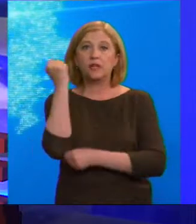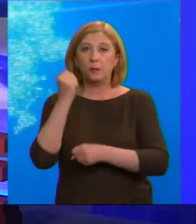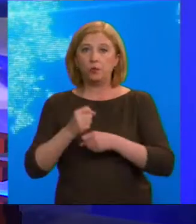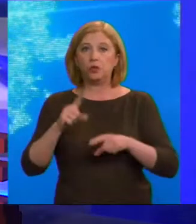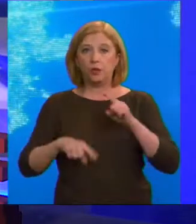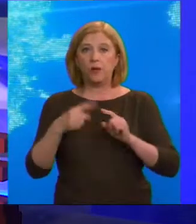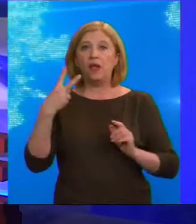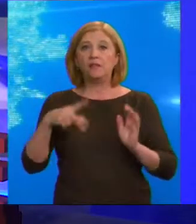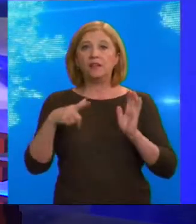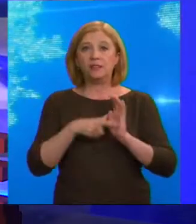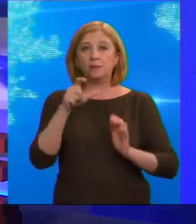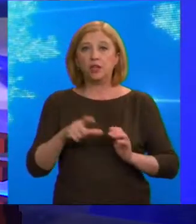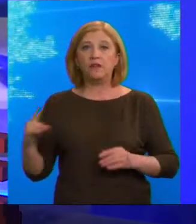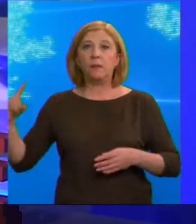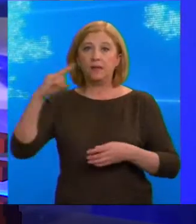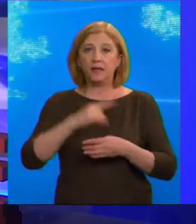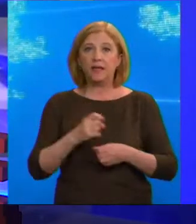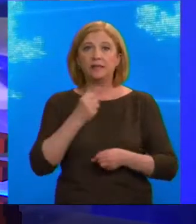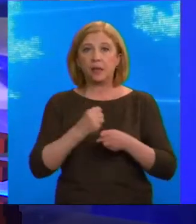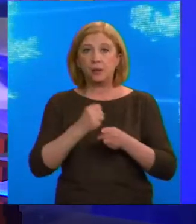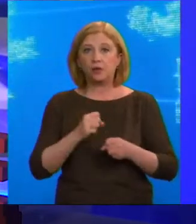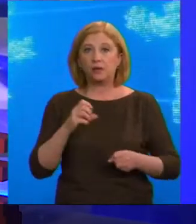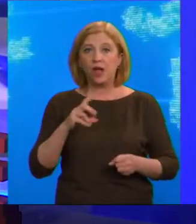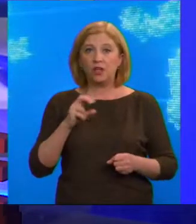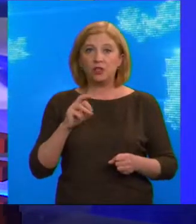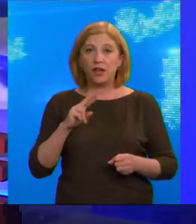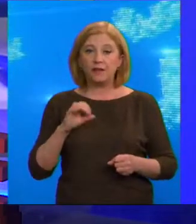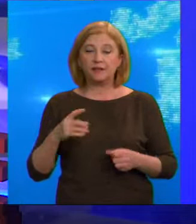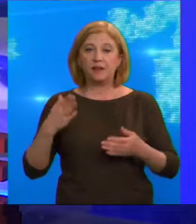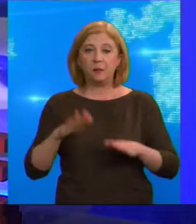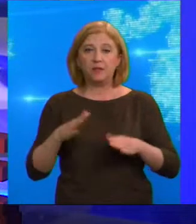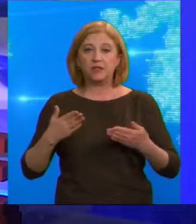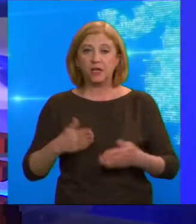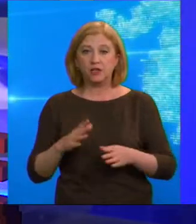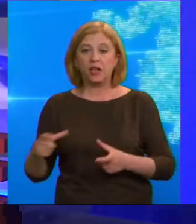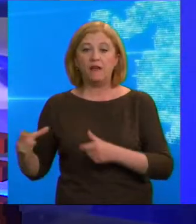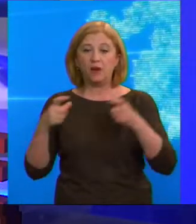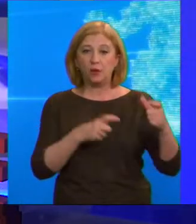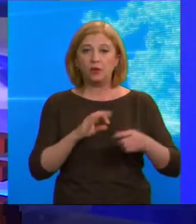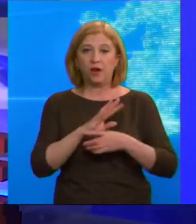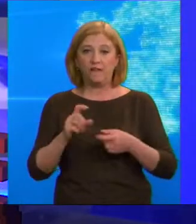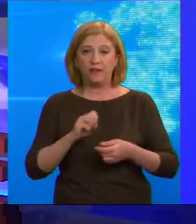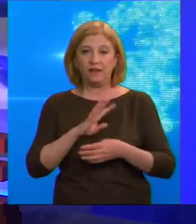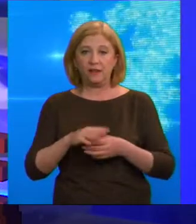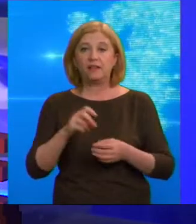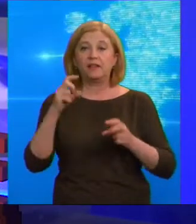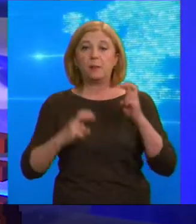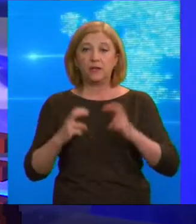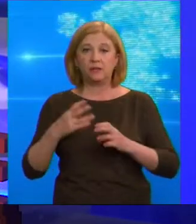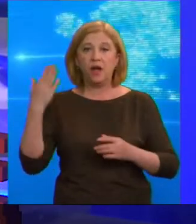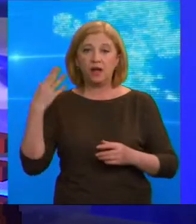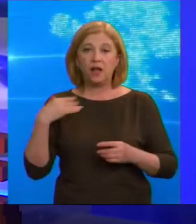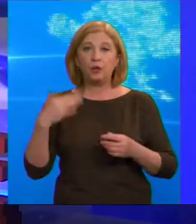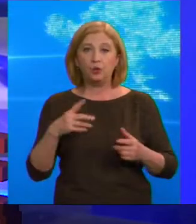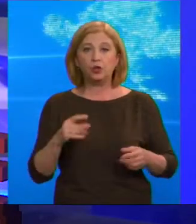родину. 27 человек прилетели с разработок челябинского месторождения. Людей эвакуировали из-за вспышки COVID-19 на производстве. Ранее в регион уже